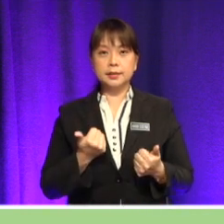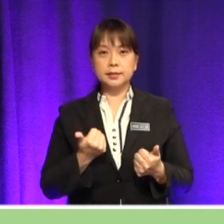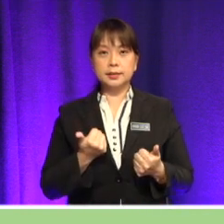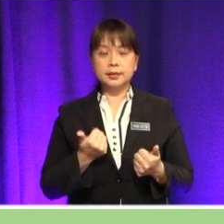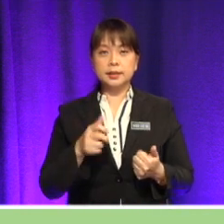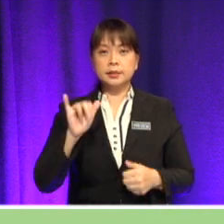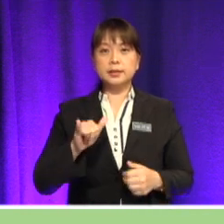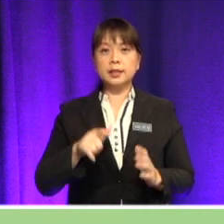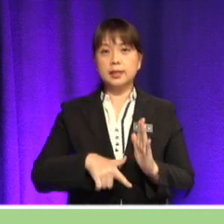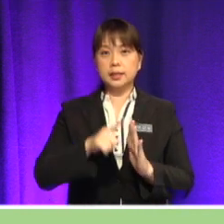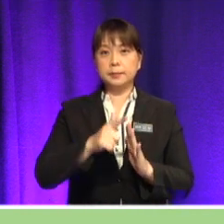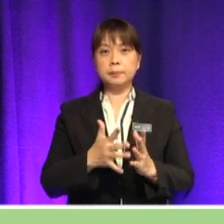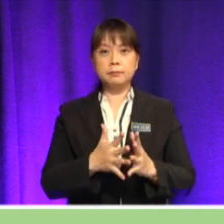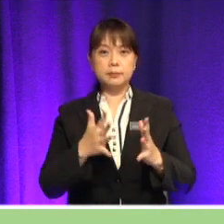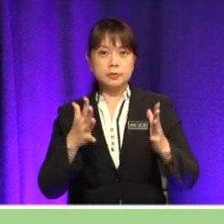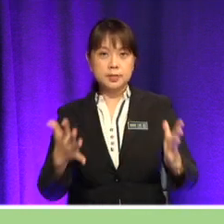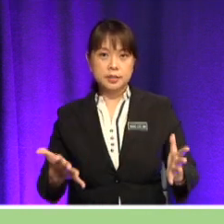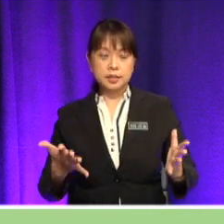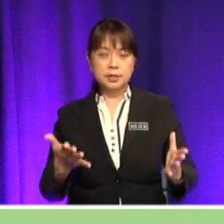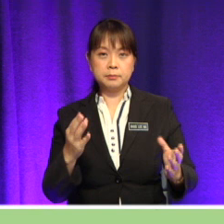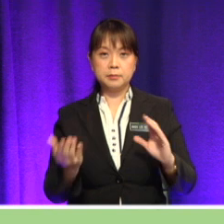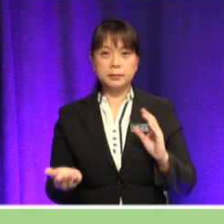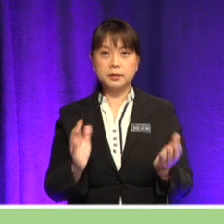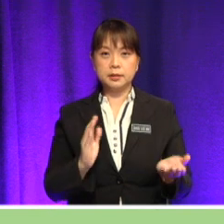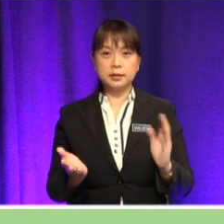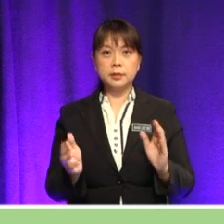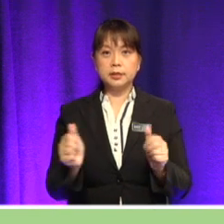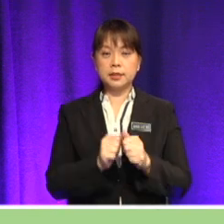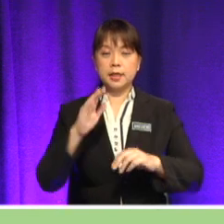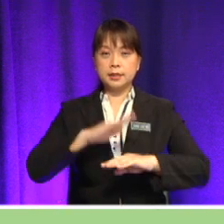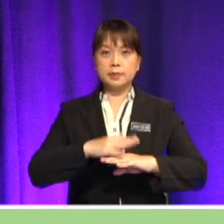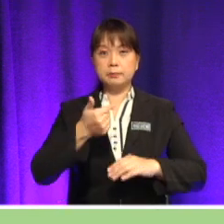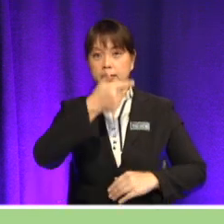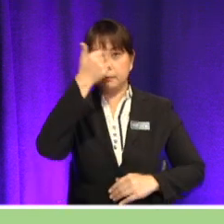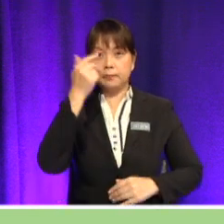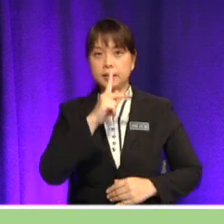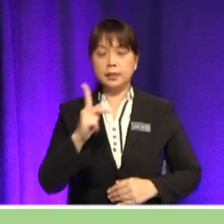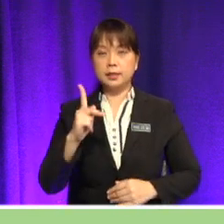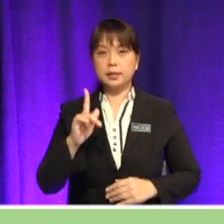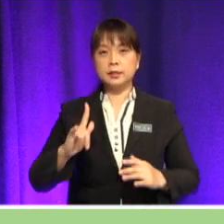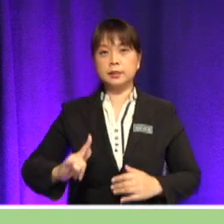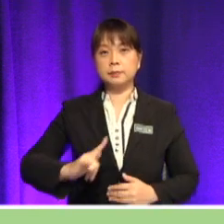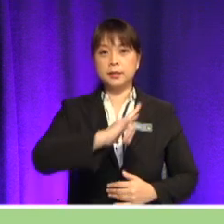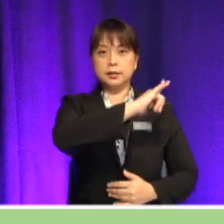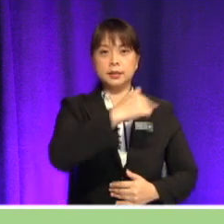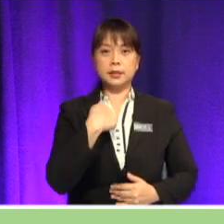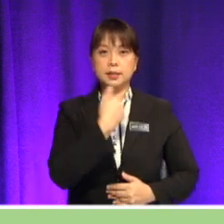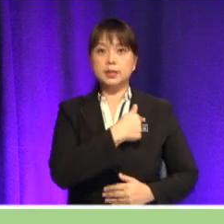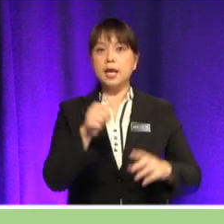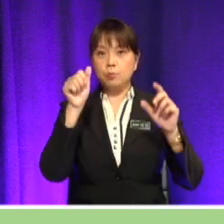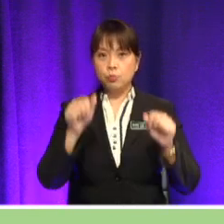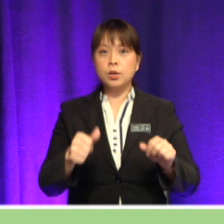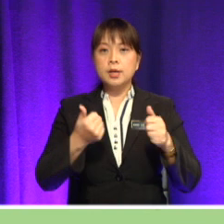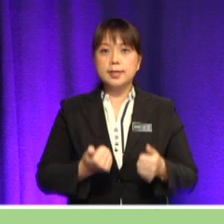lebih besar dibandingkan di atas menyebabkan kapal terbang kita boleh terangkat jadi di